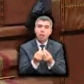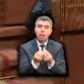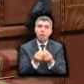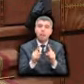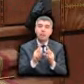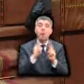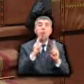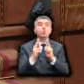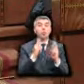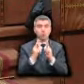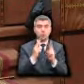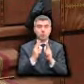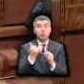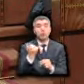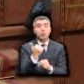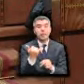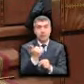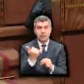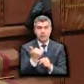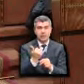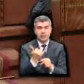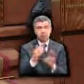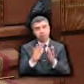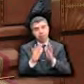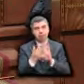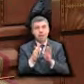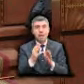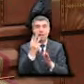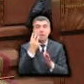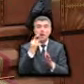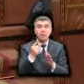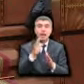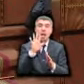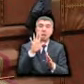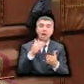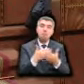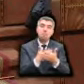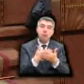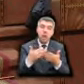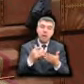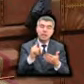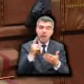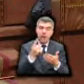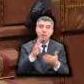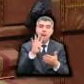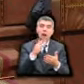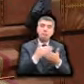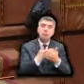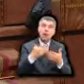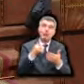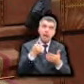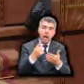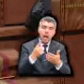السريع. الطريق السريع الكلفة ديالو غتكون ما بين 3.5 مليار ديال الدرهم و 4 مليار ديال الدرهم. هذا